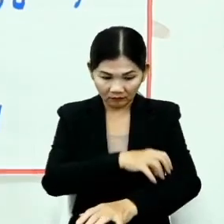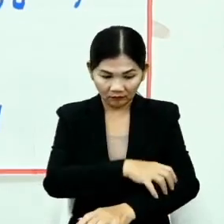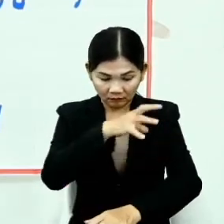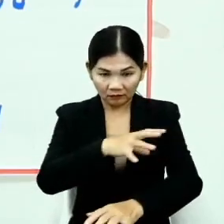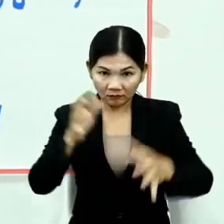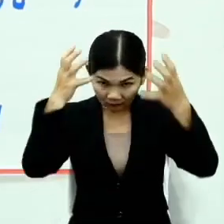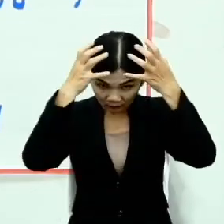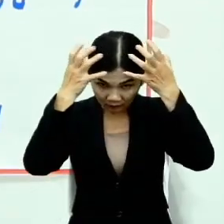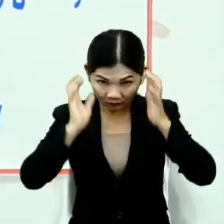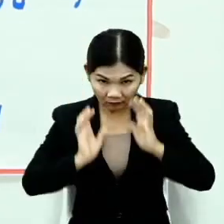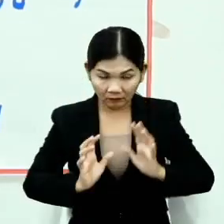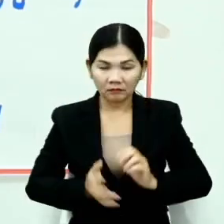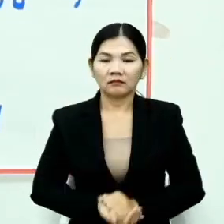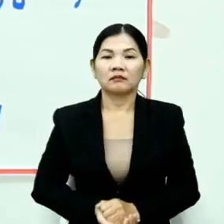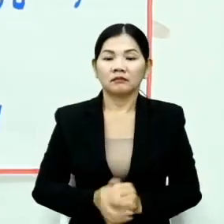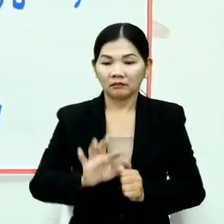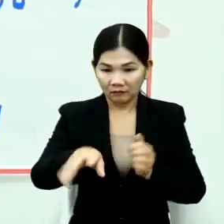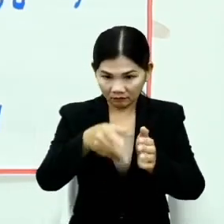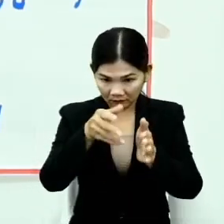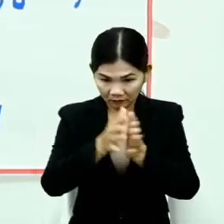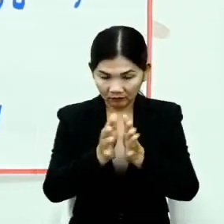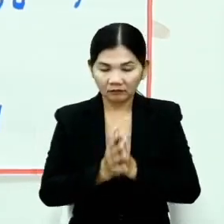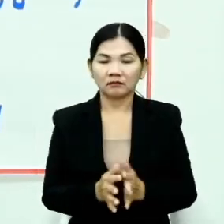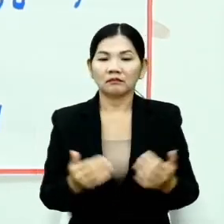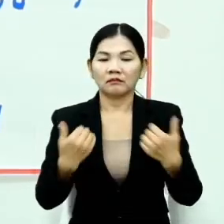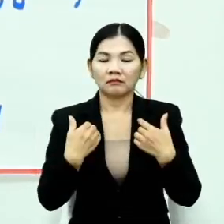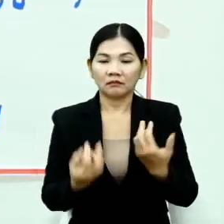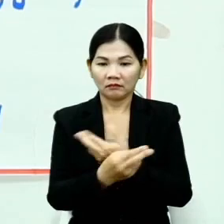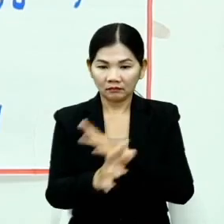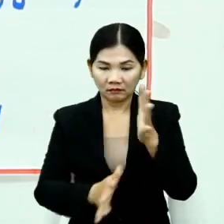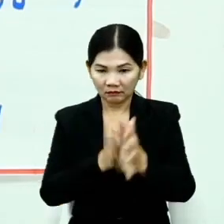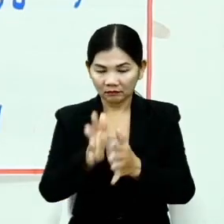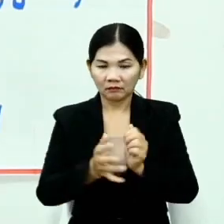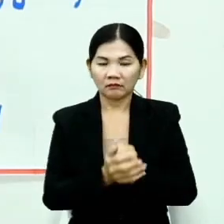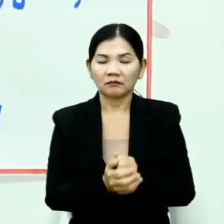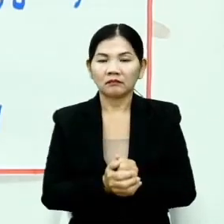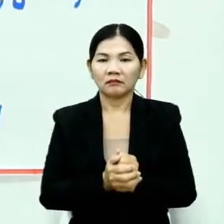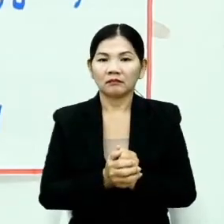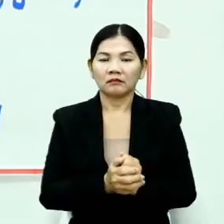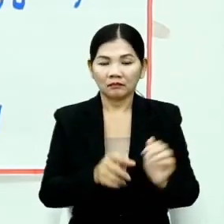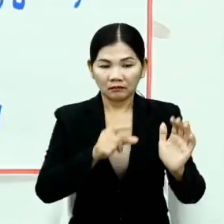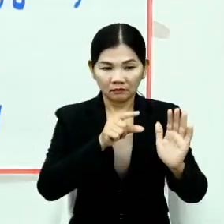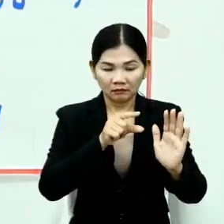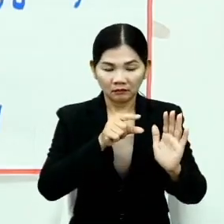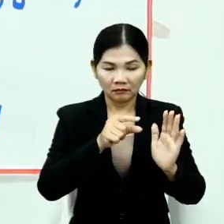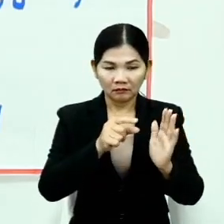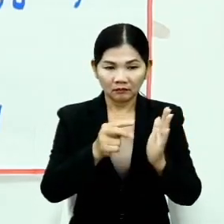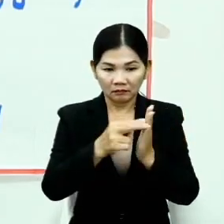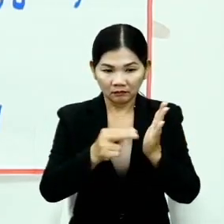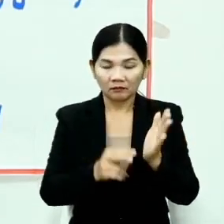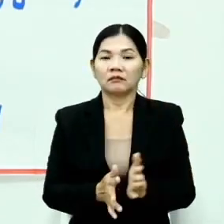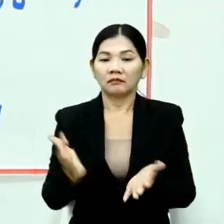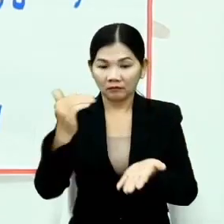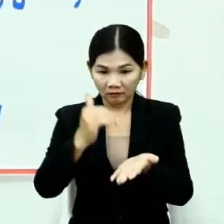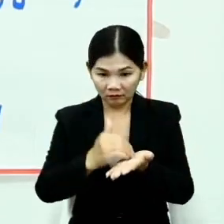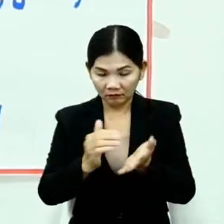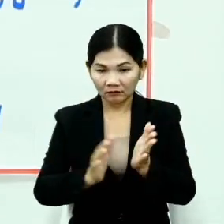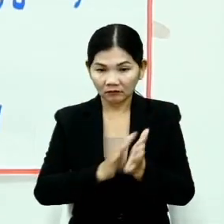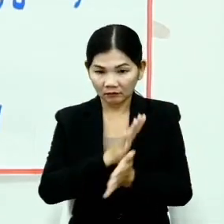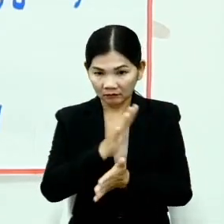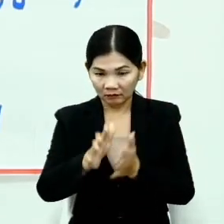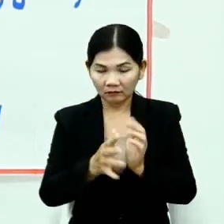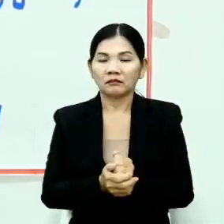បើតោអរគុណកូនកូនឥឡូវកូនកូនត្រៀមខ្លួនអានអត្ថបទរបស់យើងឡើងវិញជាមួយអ្នកគ្រូដើម្បីកូនកាន់តែ